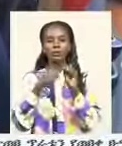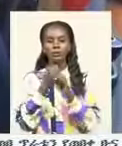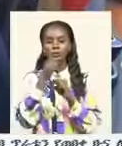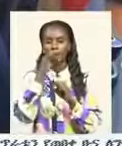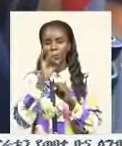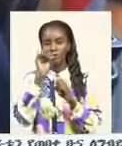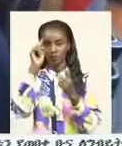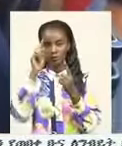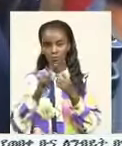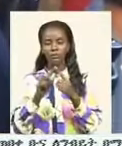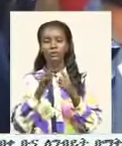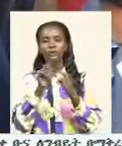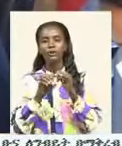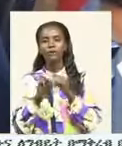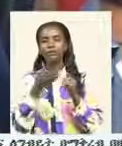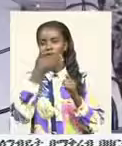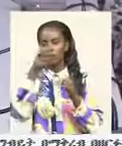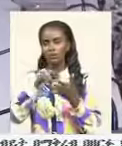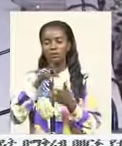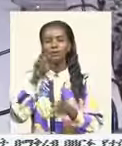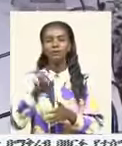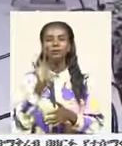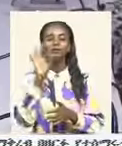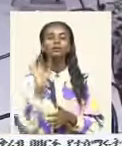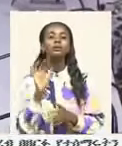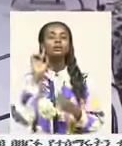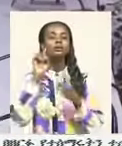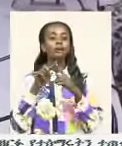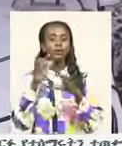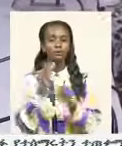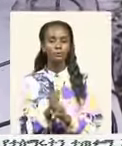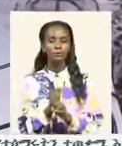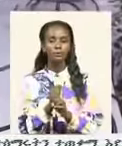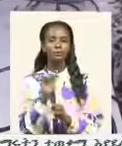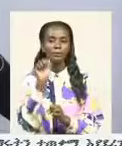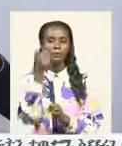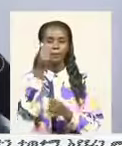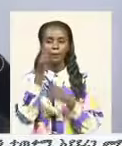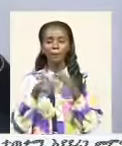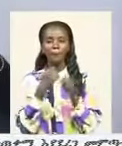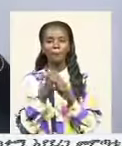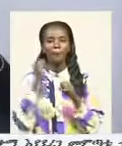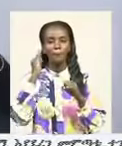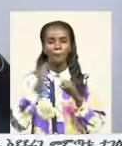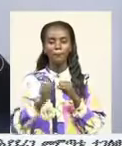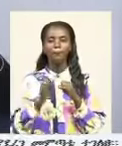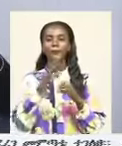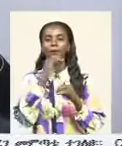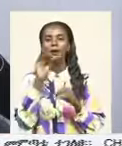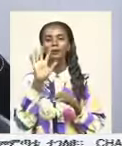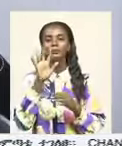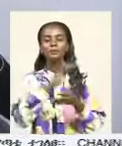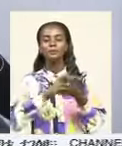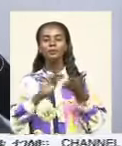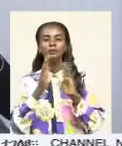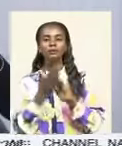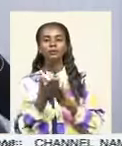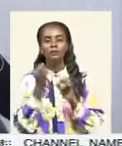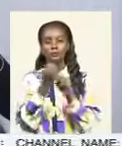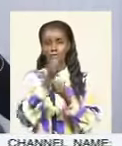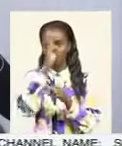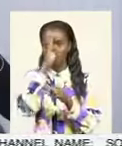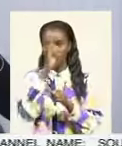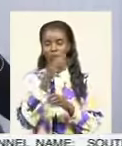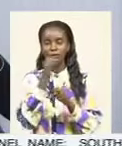እቅድ ከዘርፉ የተሻለ ውጤት ለማግኘትም እቅድ ተይዟል። በአስር ዓመቱ መጨረሻ ላይ 5 ሚሊዮን ለሆኑ ዜጎች በማኑፋክቸሪንግ ኢንዱስትሪ